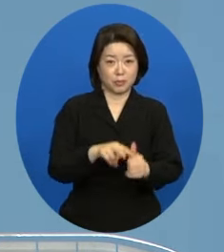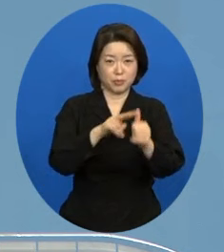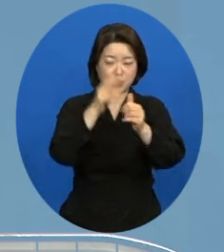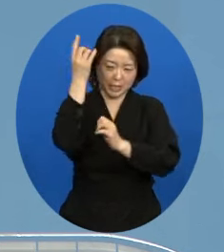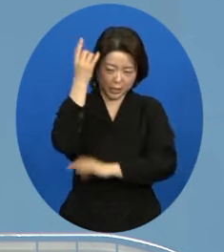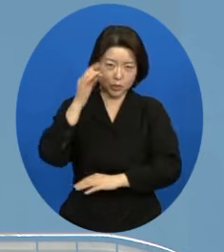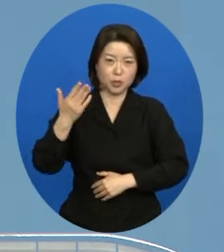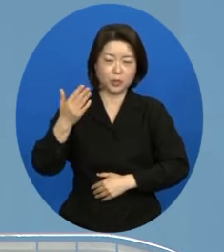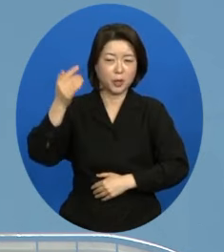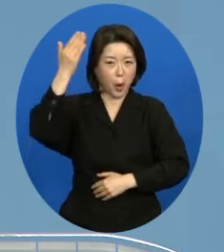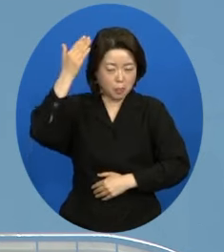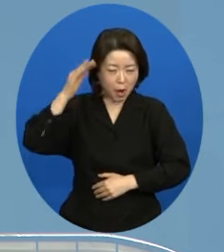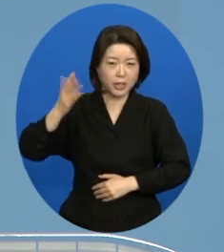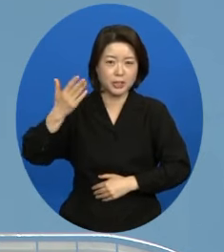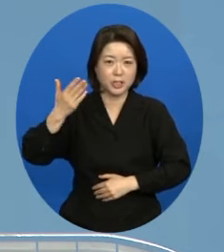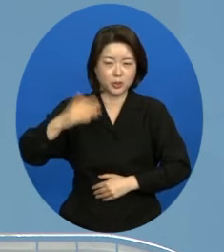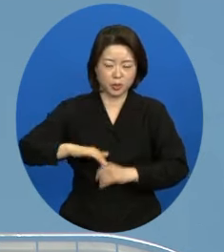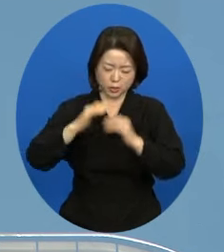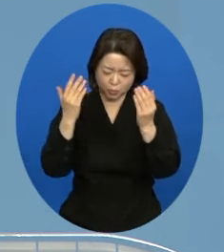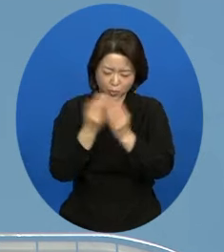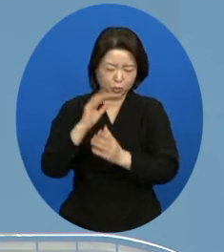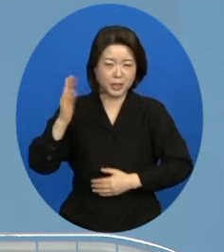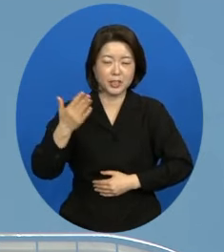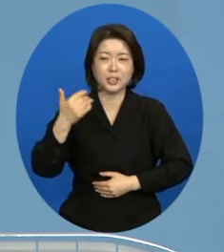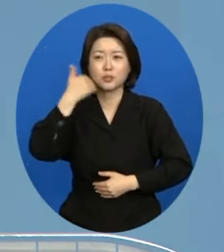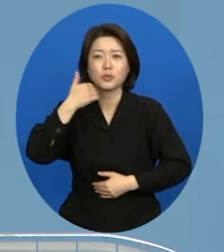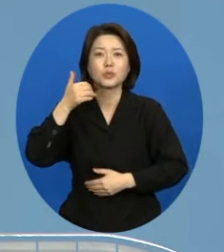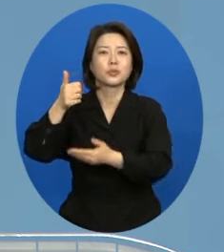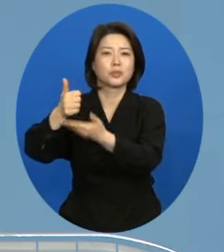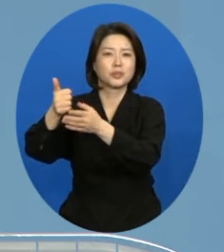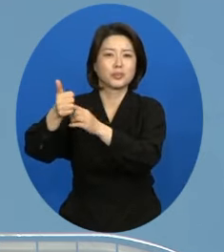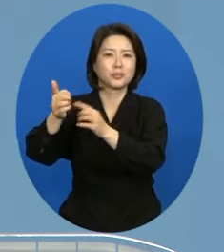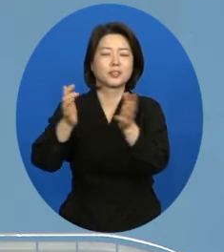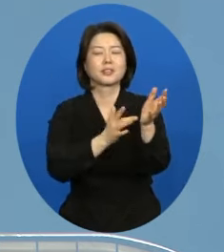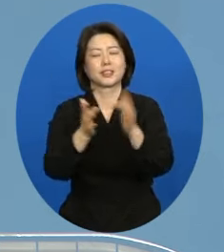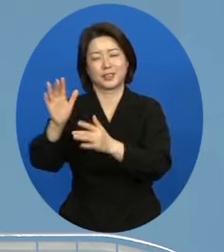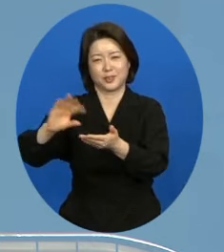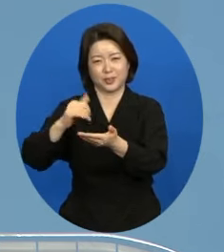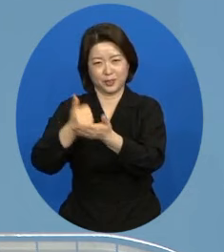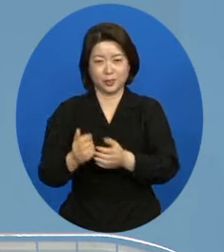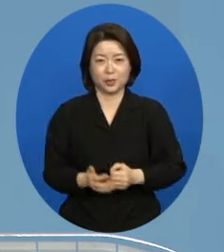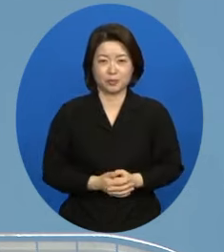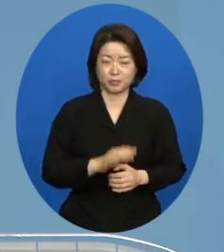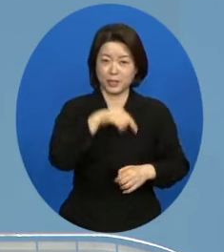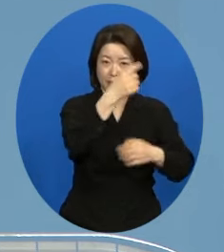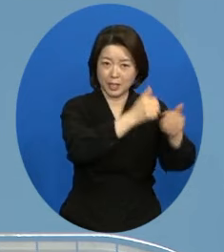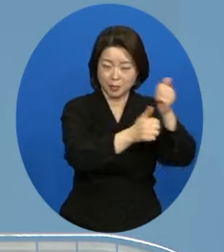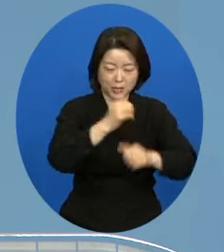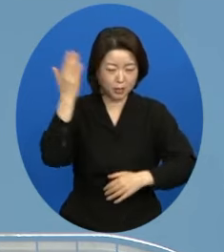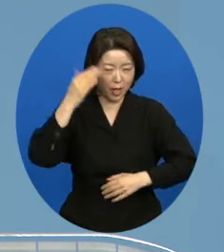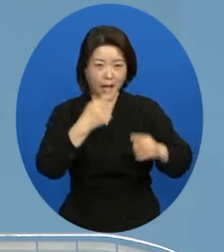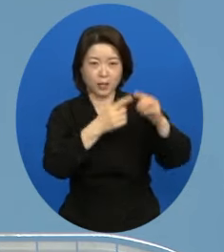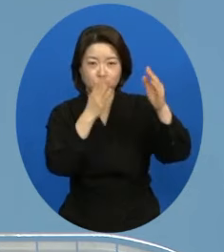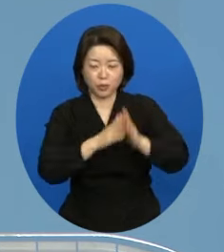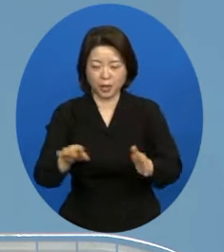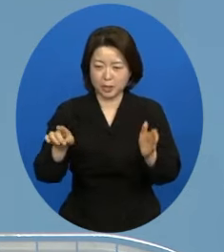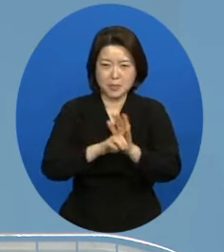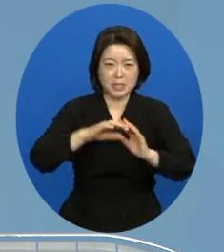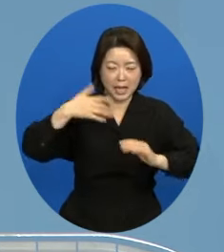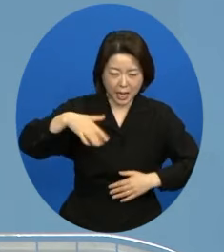되시며 머리가 되시고 전부가 되시는 그분은 누구십니까 예수 그리스도 다음 세대와 한국 교회와 불신자와 북한과